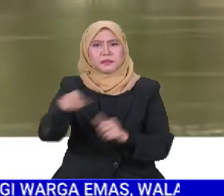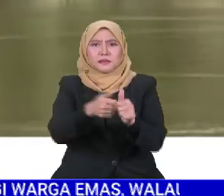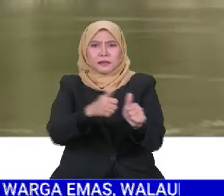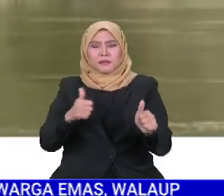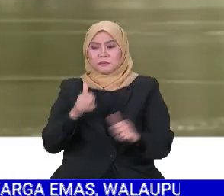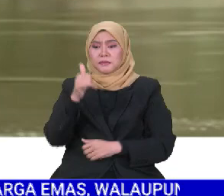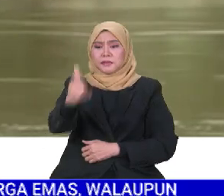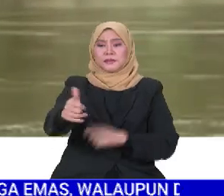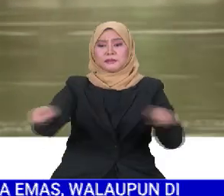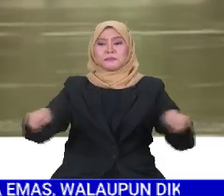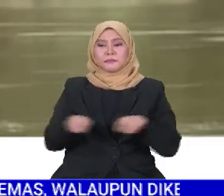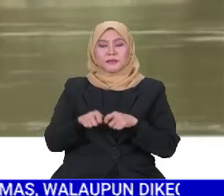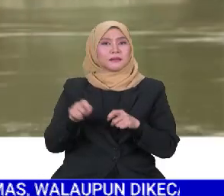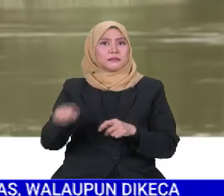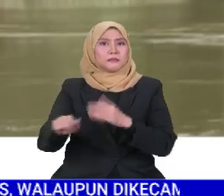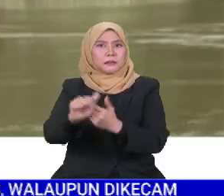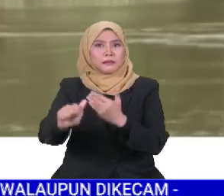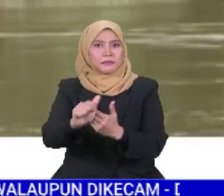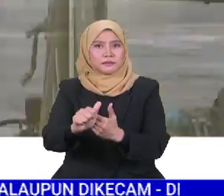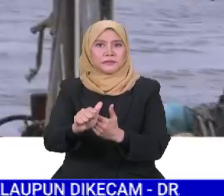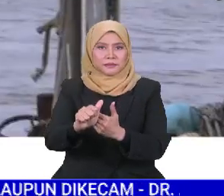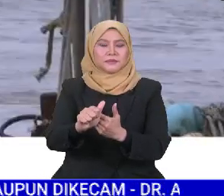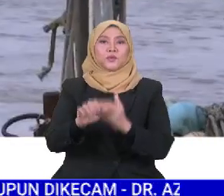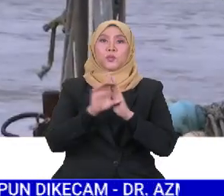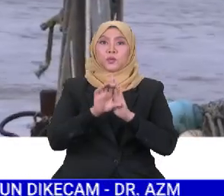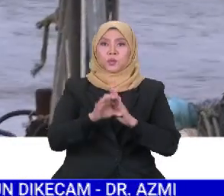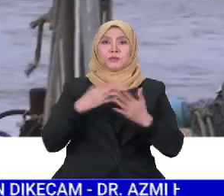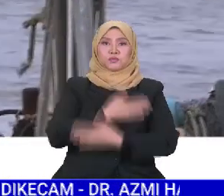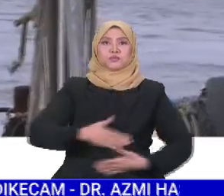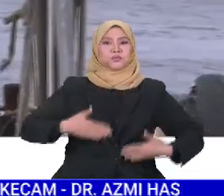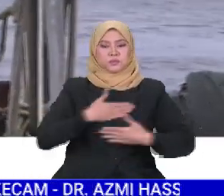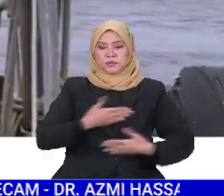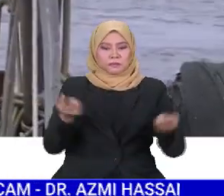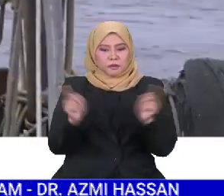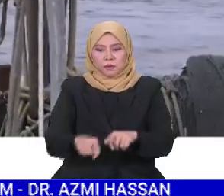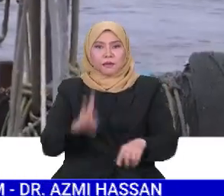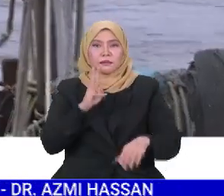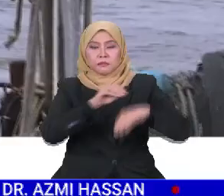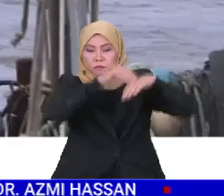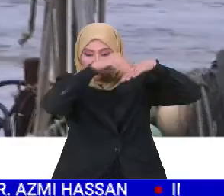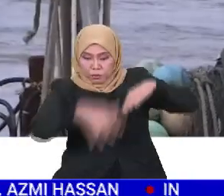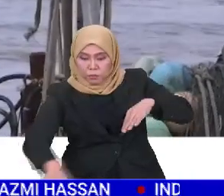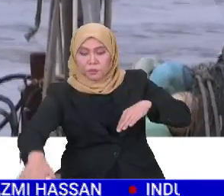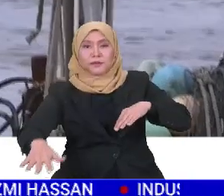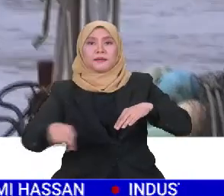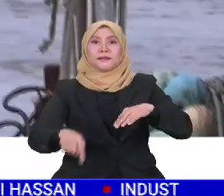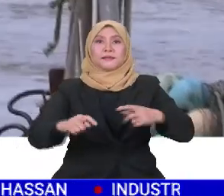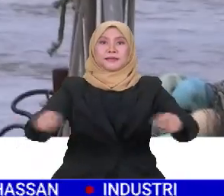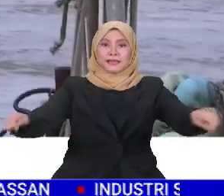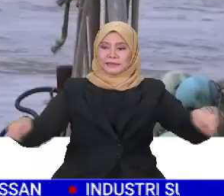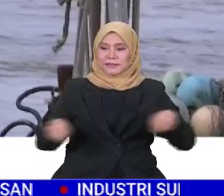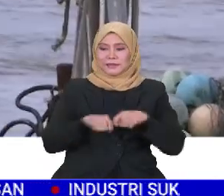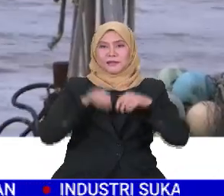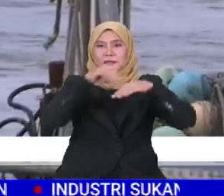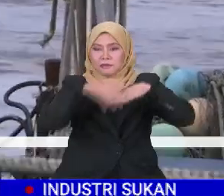mengunjungi tempat dan kawasan berisiko seperti kawasan rekreasi yang kerap berlaku kepala air Pantai Tasik